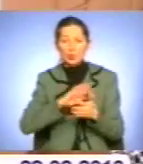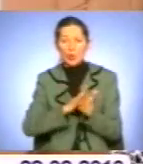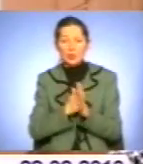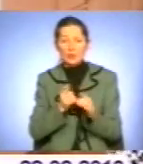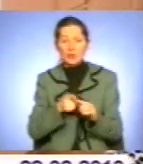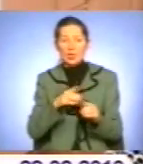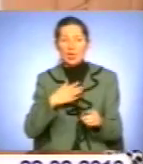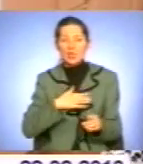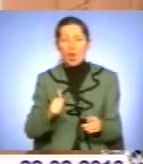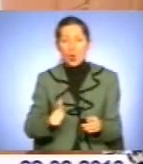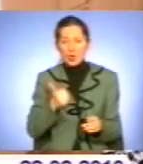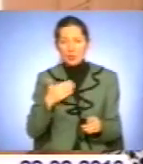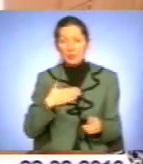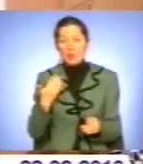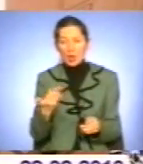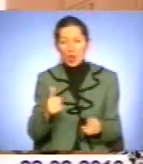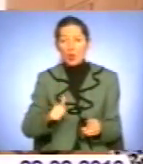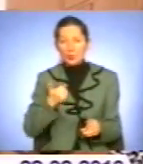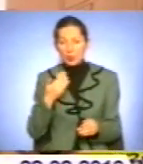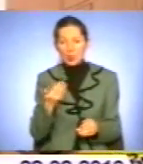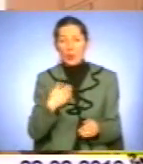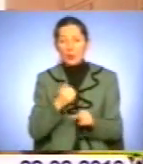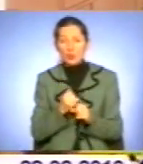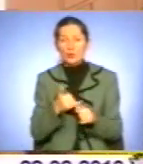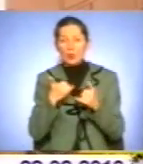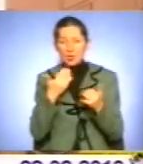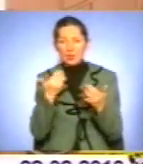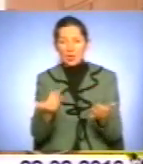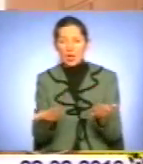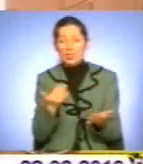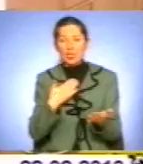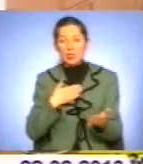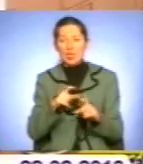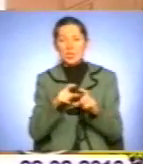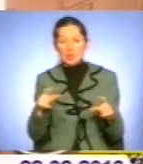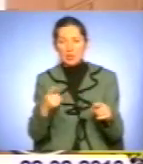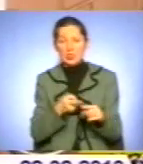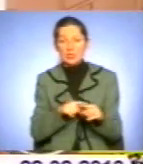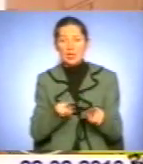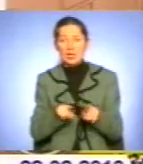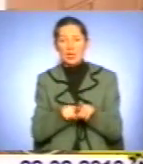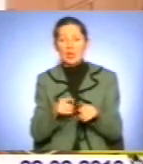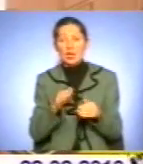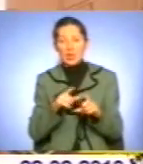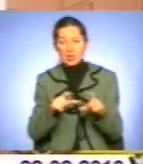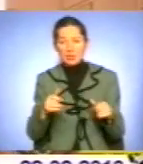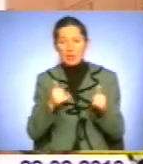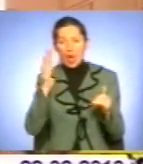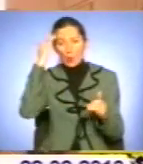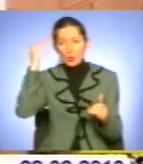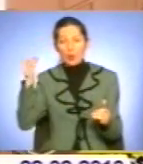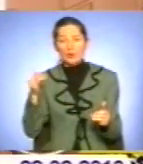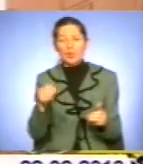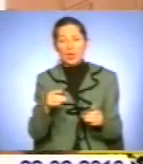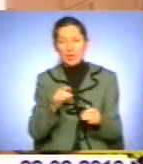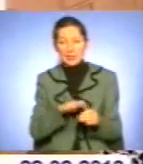ми гордимося ними, ми працюємо для них, адже наш заклад – це такий заклад для обдарованих і здібних дітей.